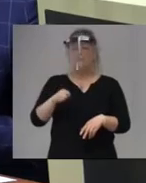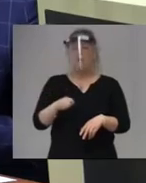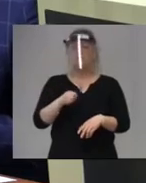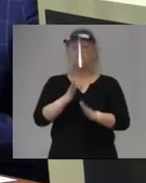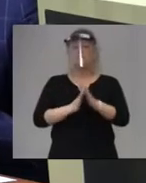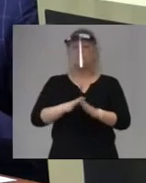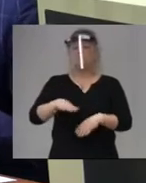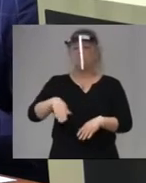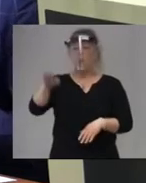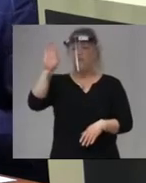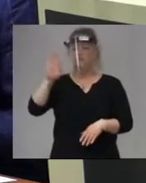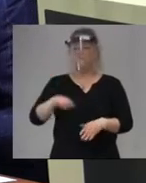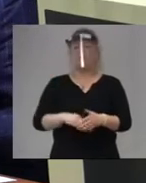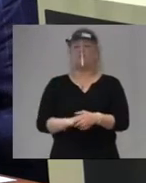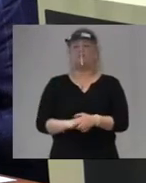Poslanci, hlasujeme.